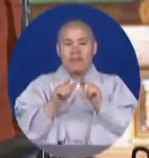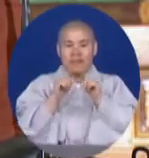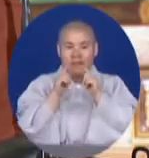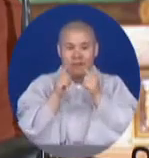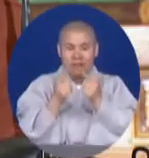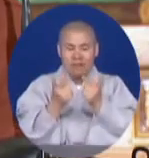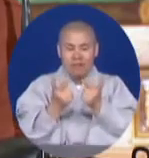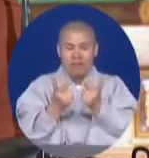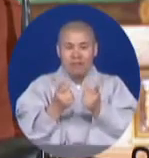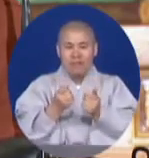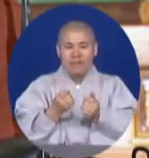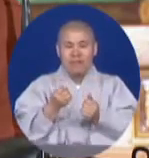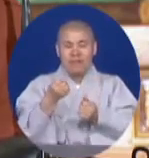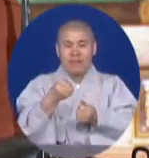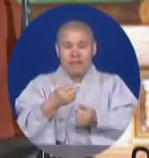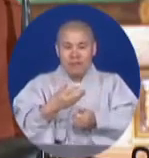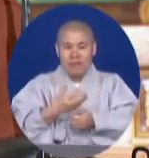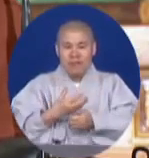아니다 이거예요.